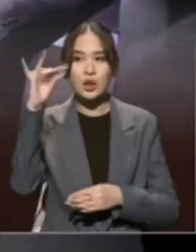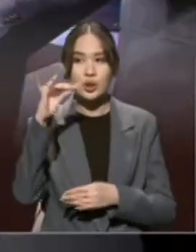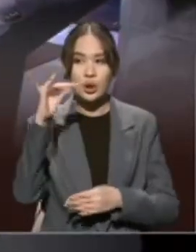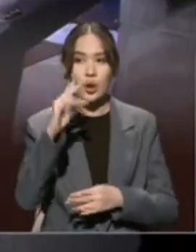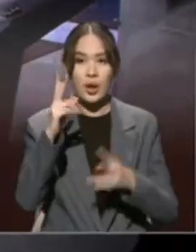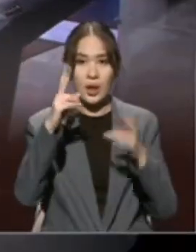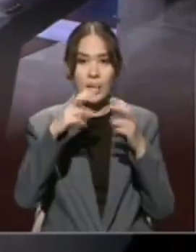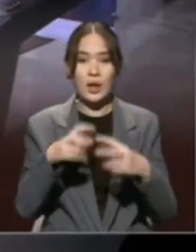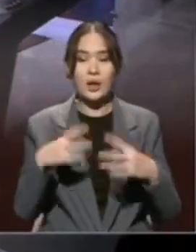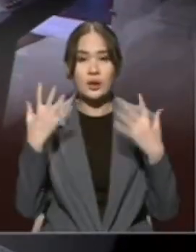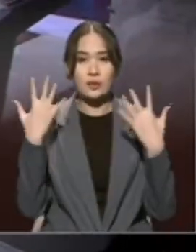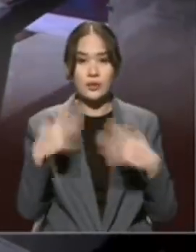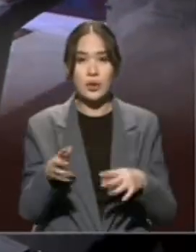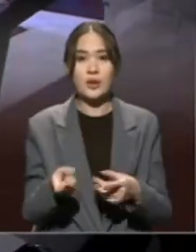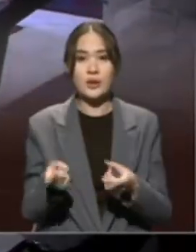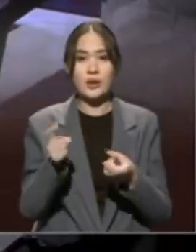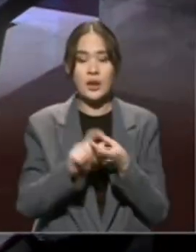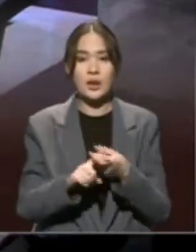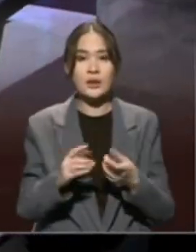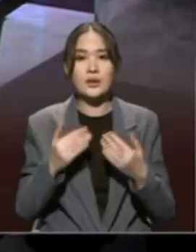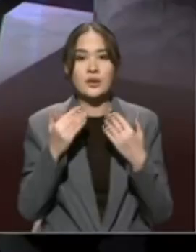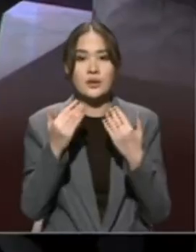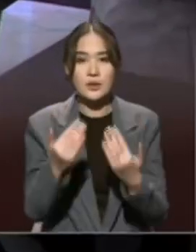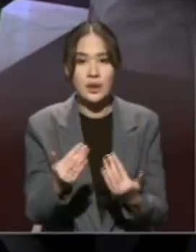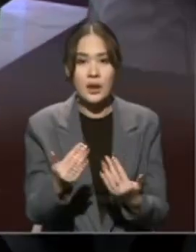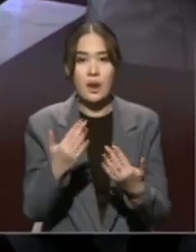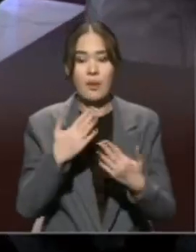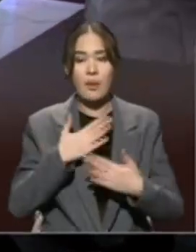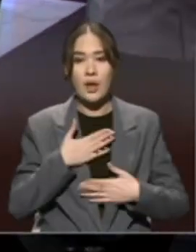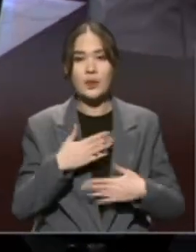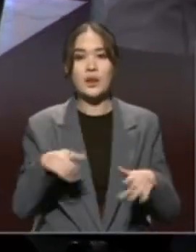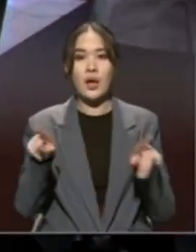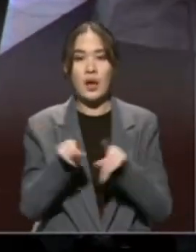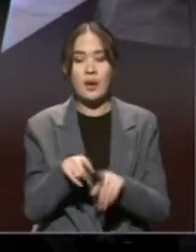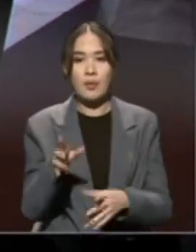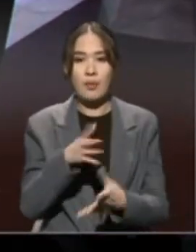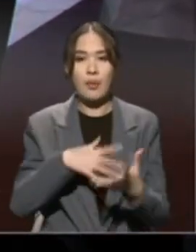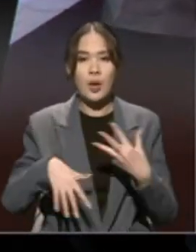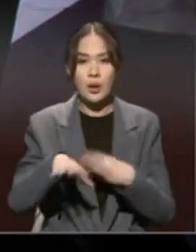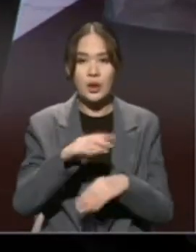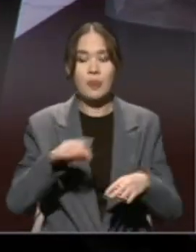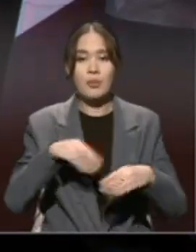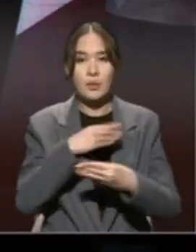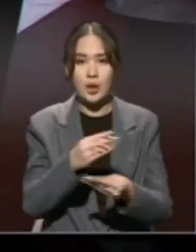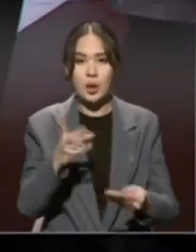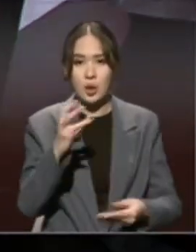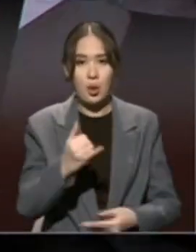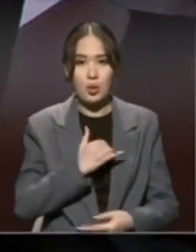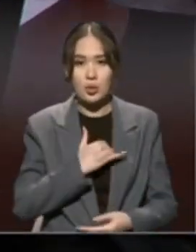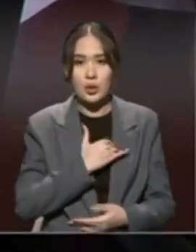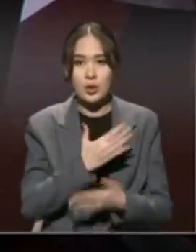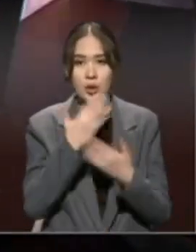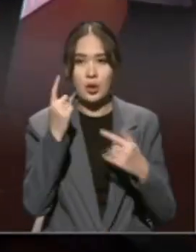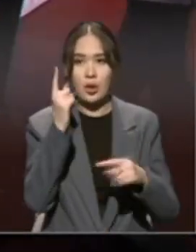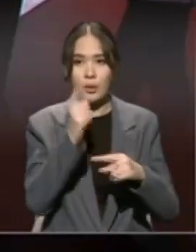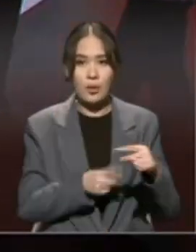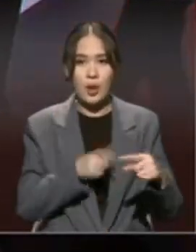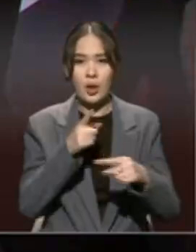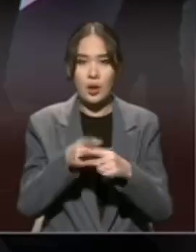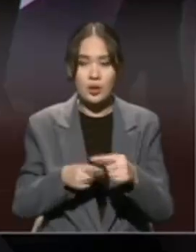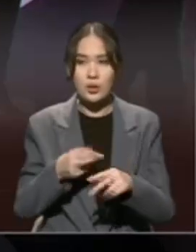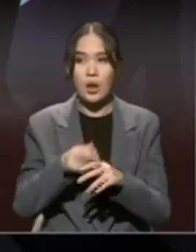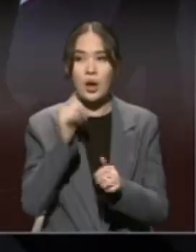қарайды да, соған сәйкес сізге де маған да бәріне бере береді. А бізде ондай жоқ. Бізде жік-жігіне бөліп тастаған, сосын